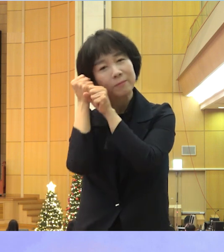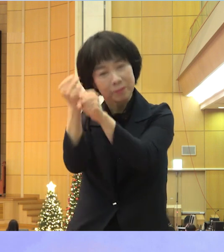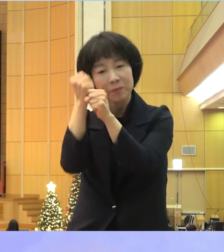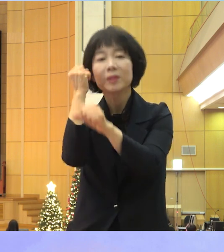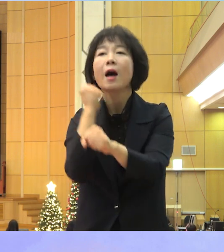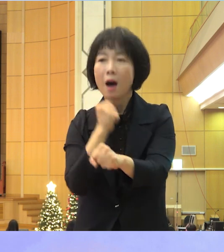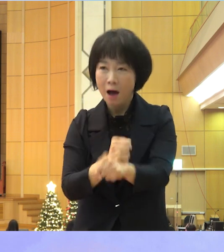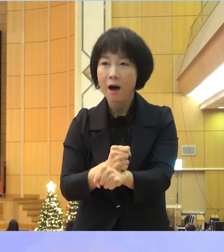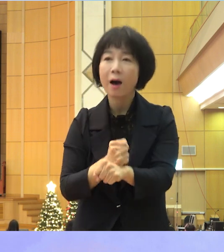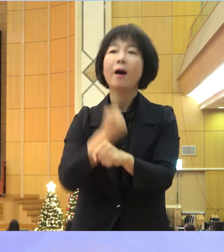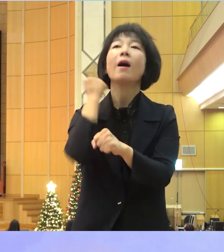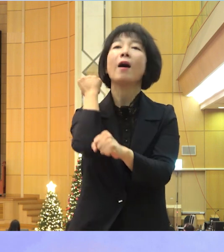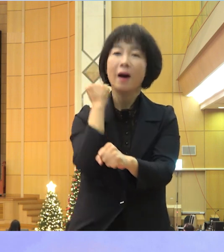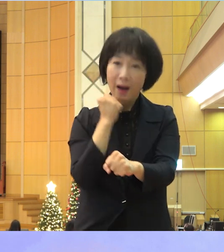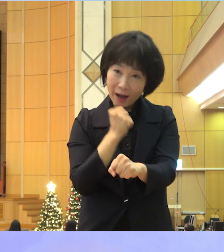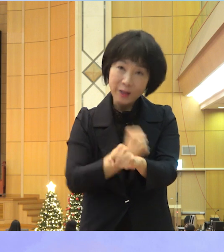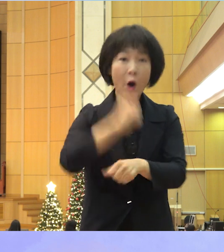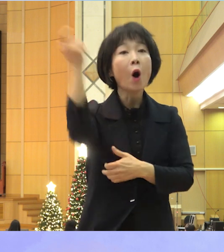주님을